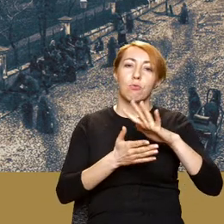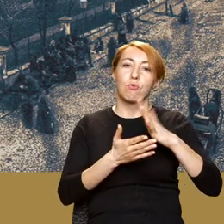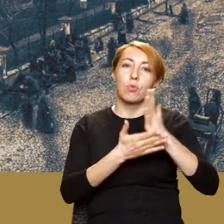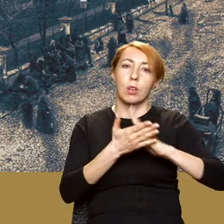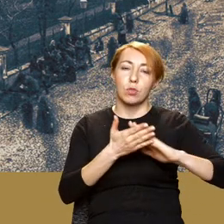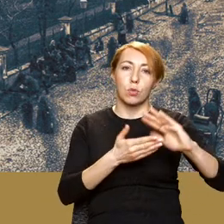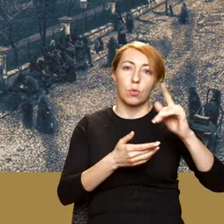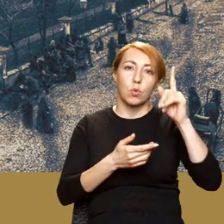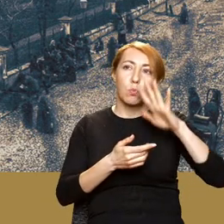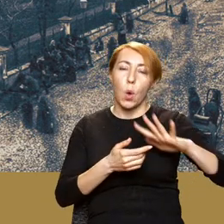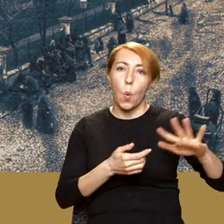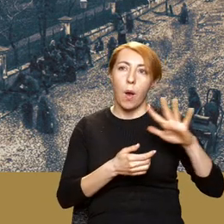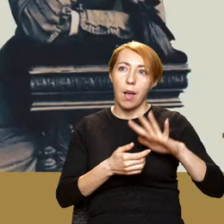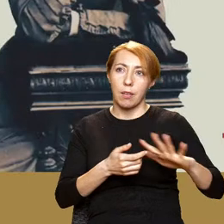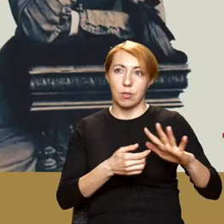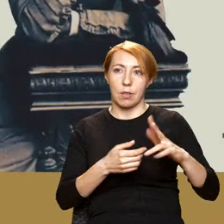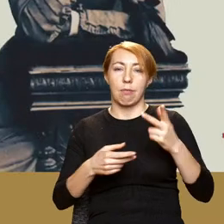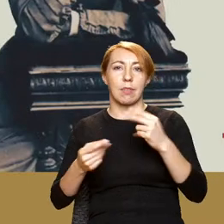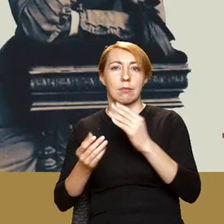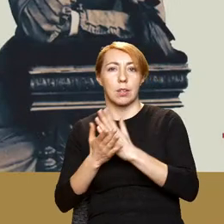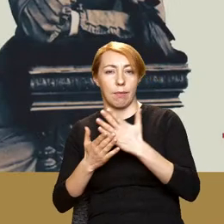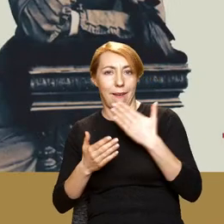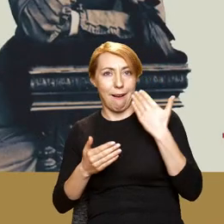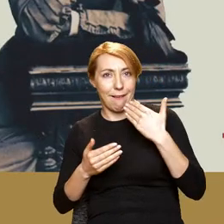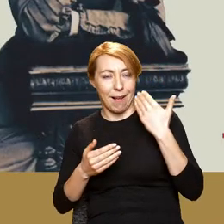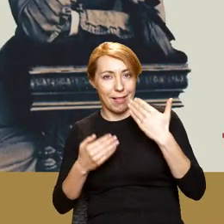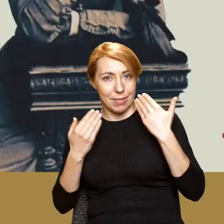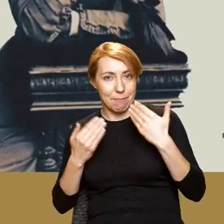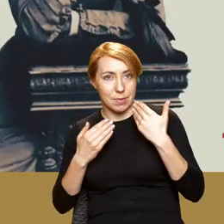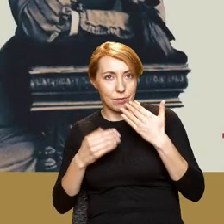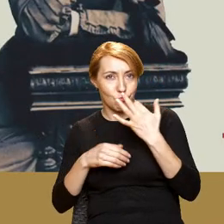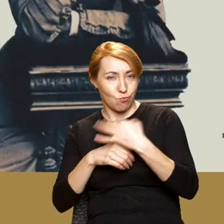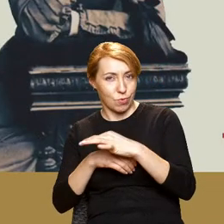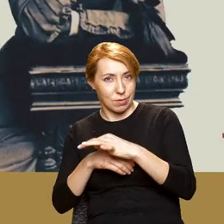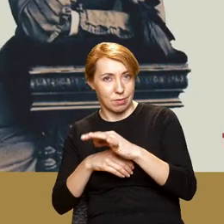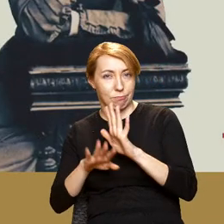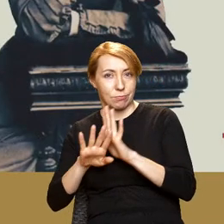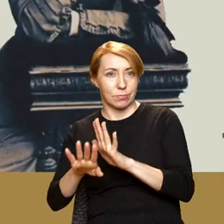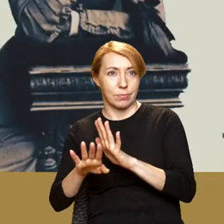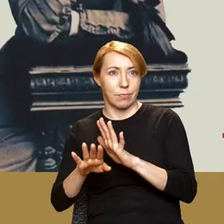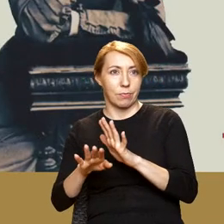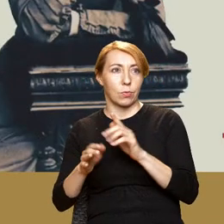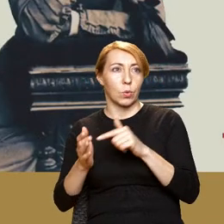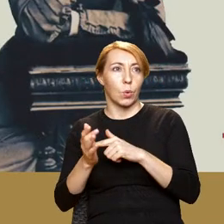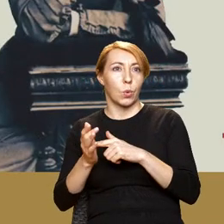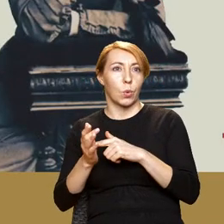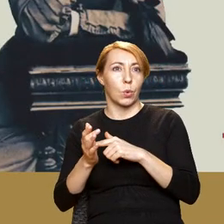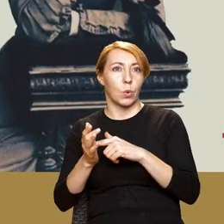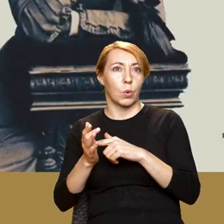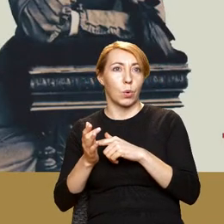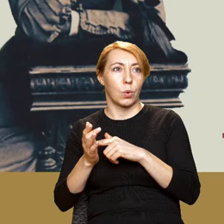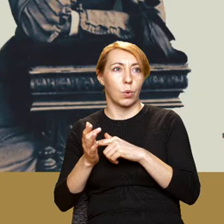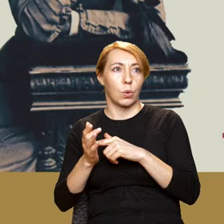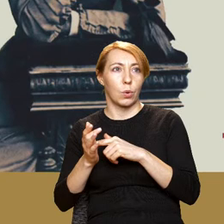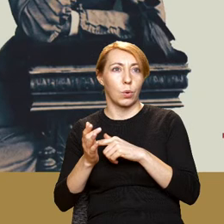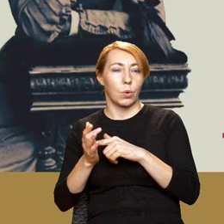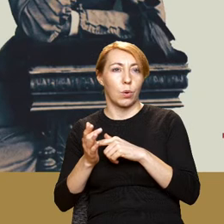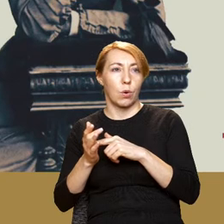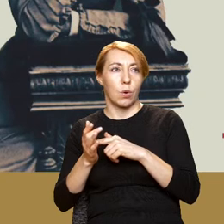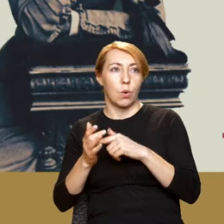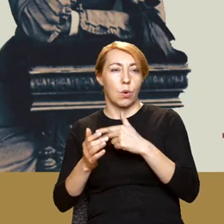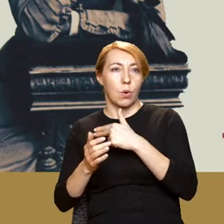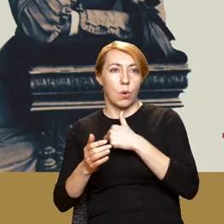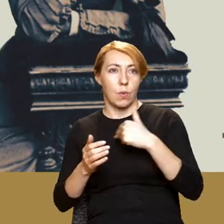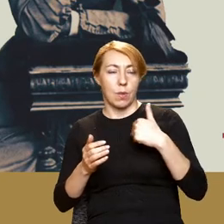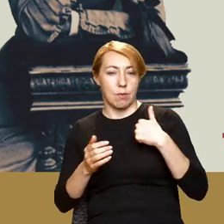ten akademicki, nie ten, który ja już powiedziałam, a aspekt akademicki to jest, że teraz u nas w Instytucie